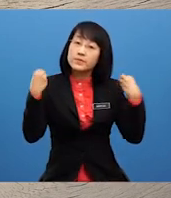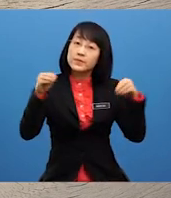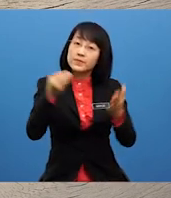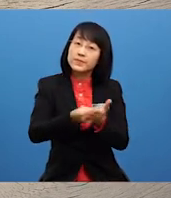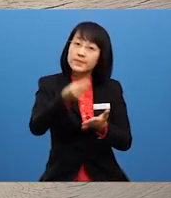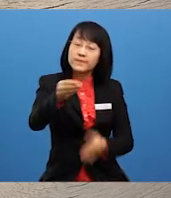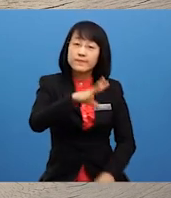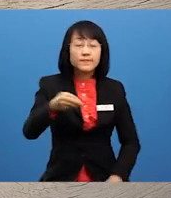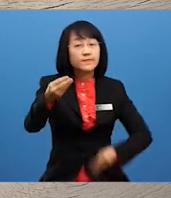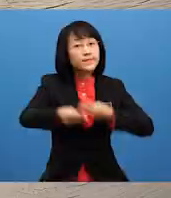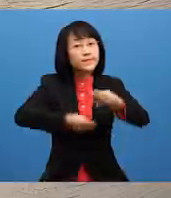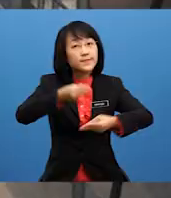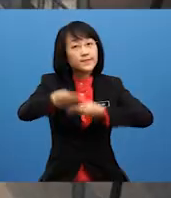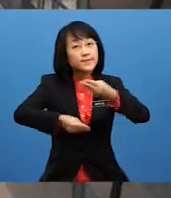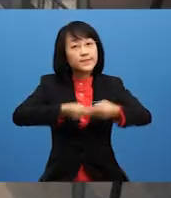perniagaan.